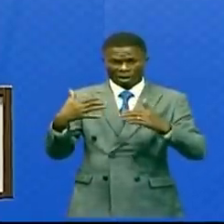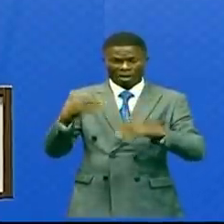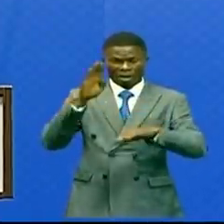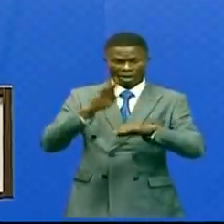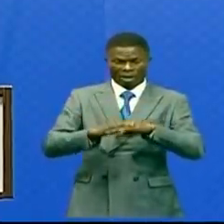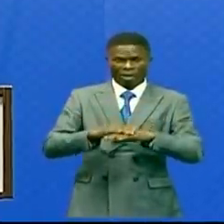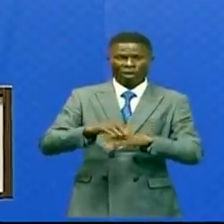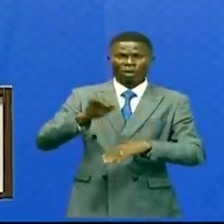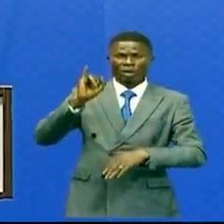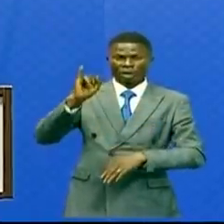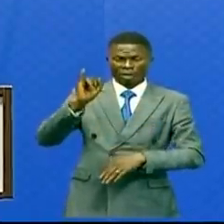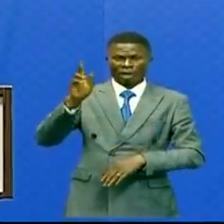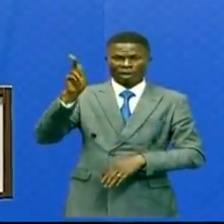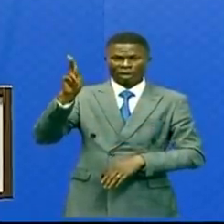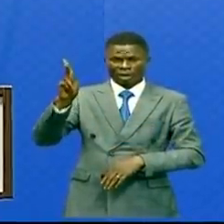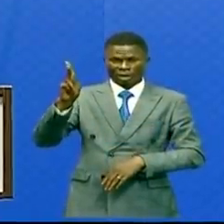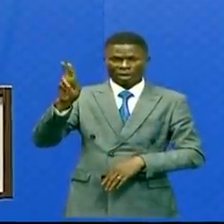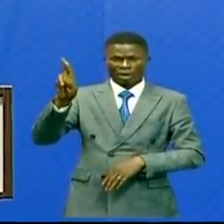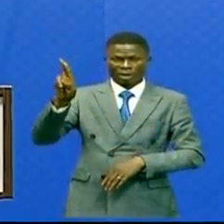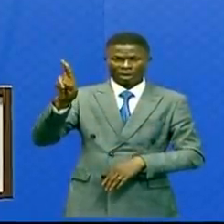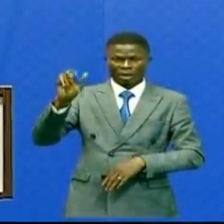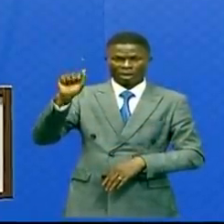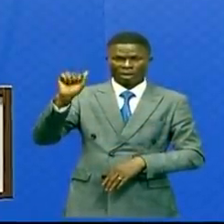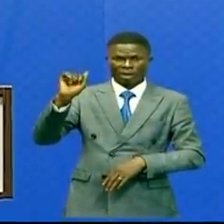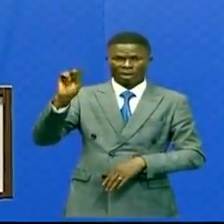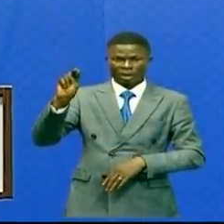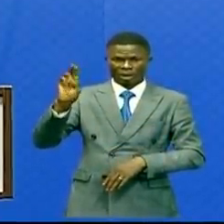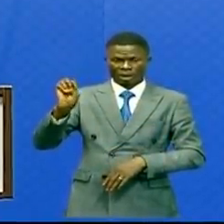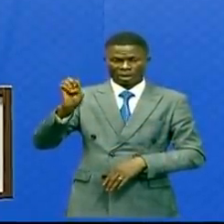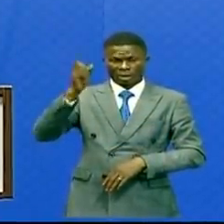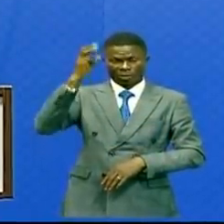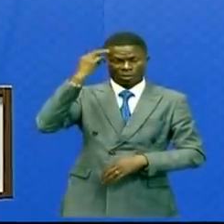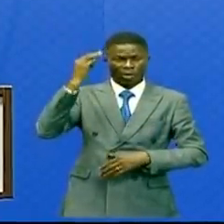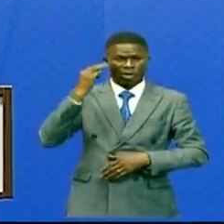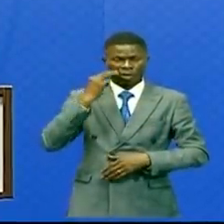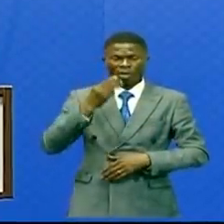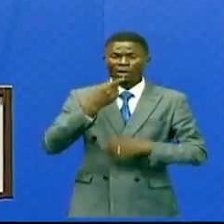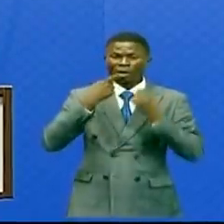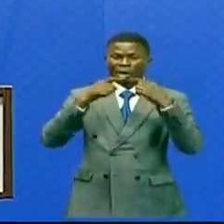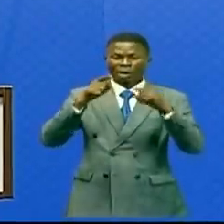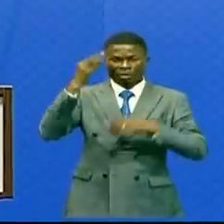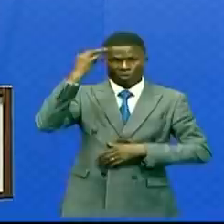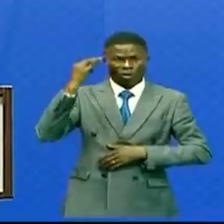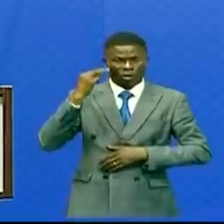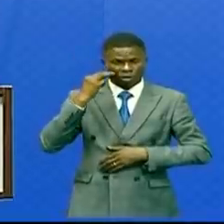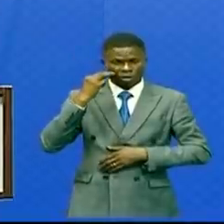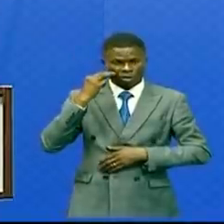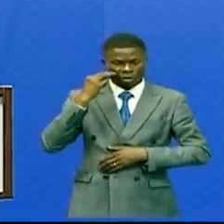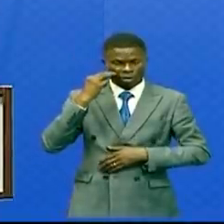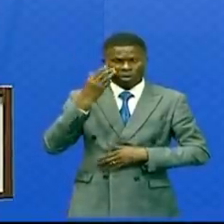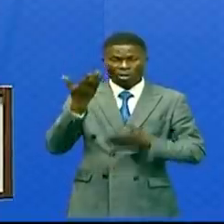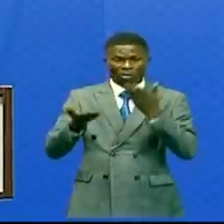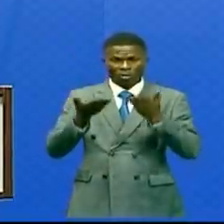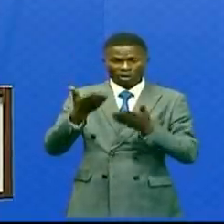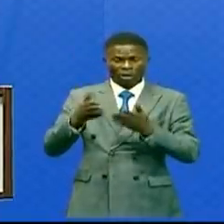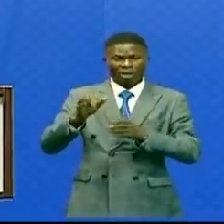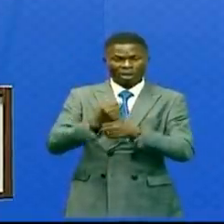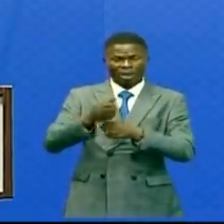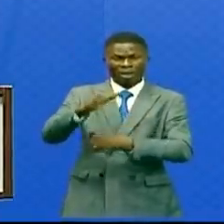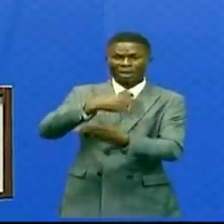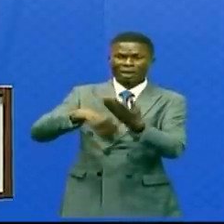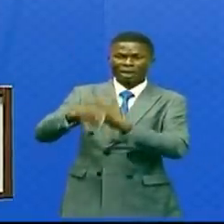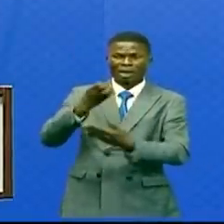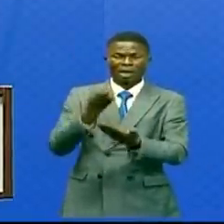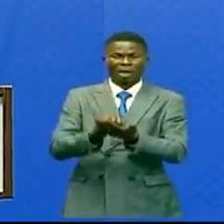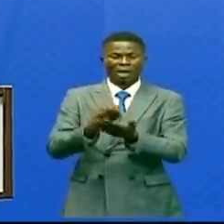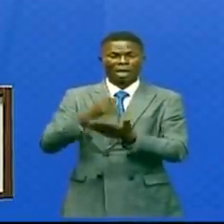Ukraine, le Premier ministre chef du gouvernement a prévenu le ministre que cela ne manquera pas de perturber